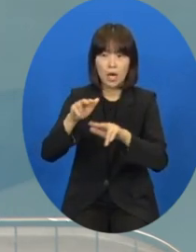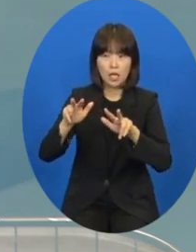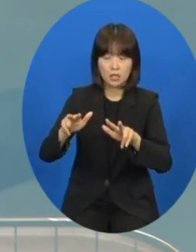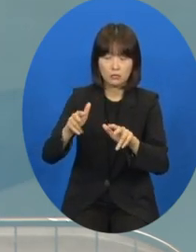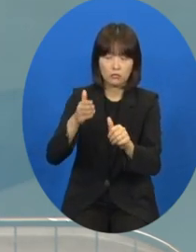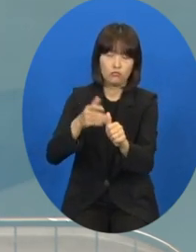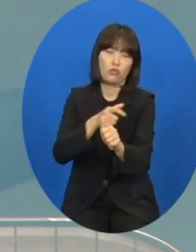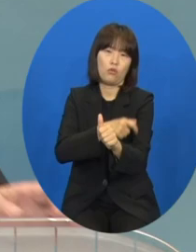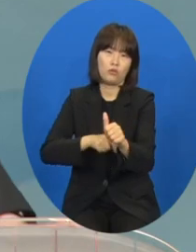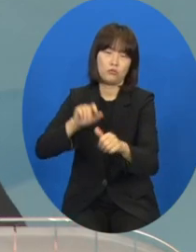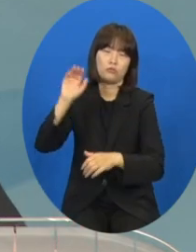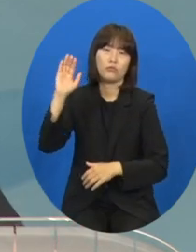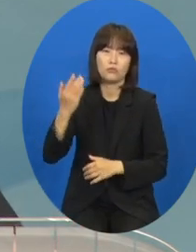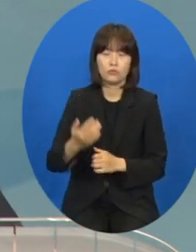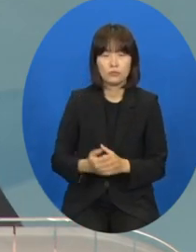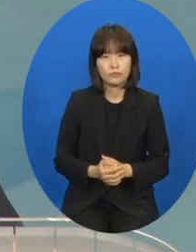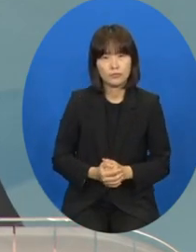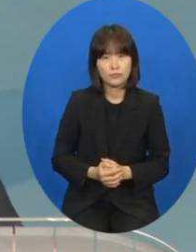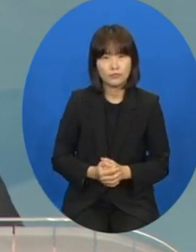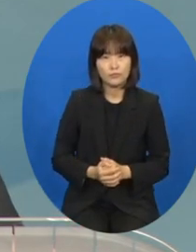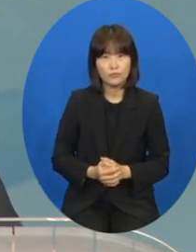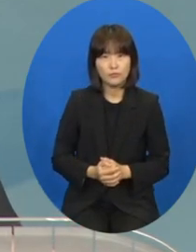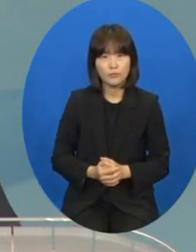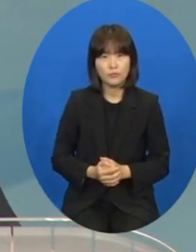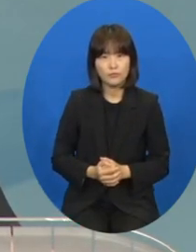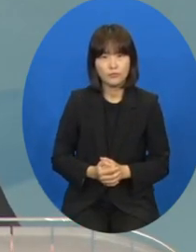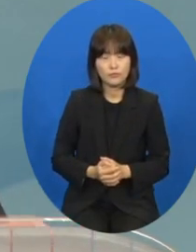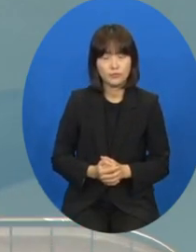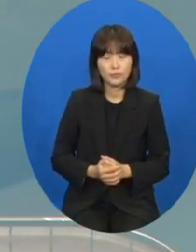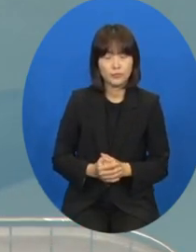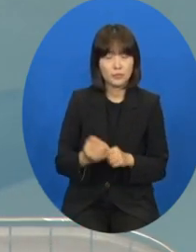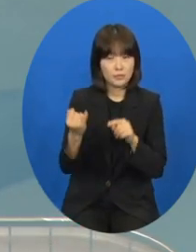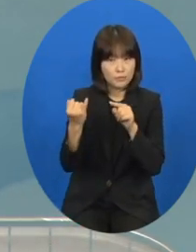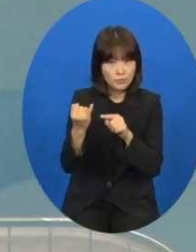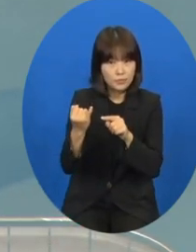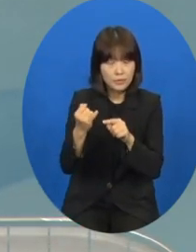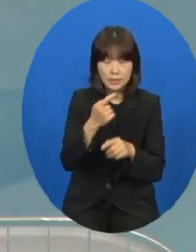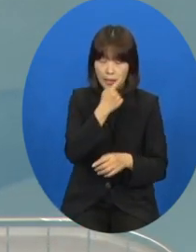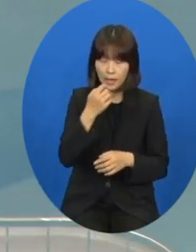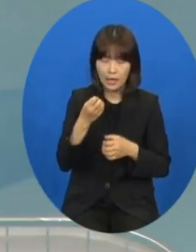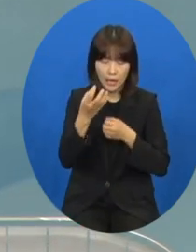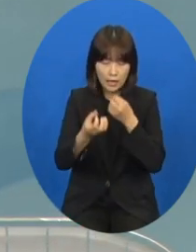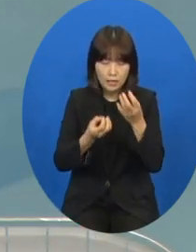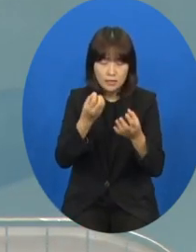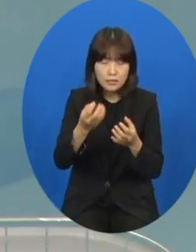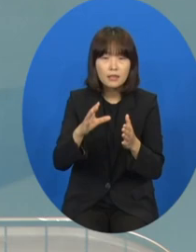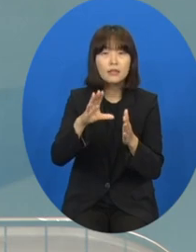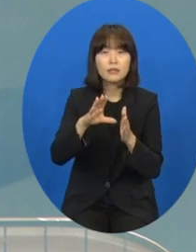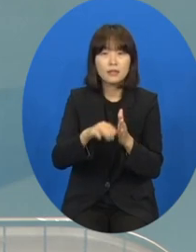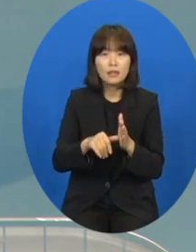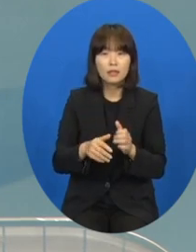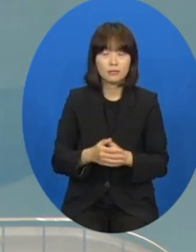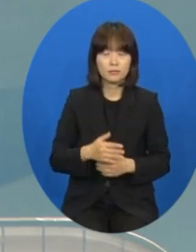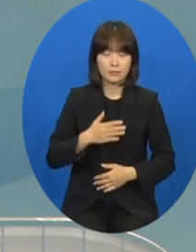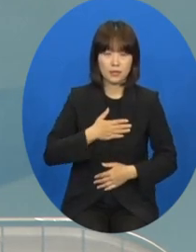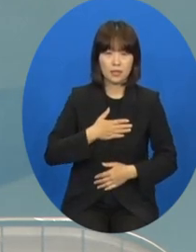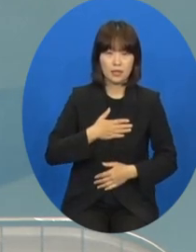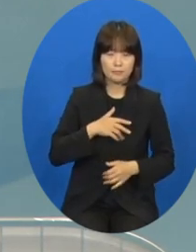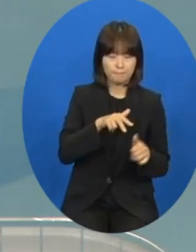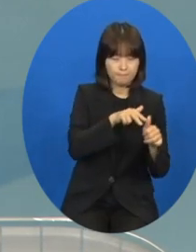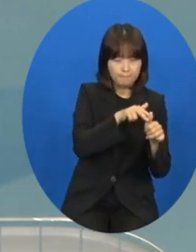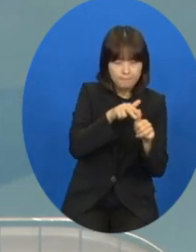권사가 되셨어요. 그분이 간증하시면서 자기는 간첩으로